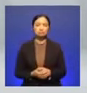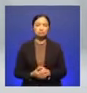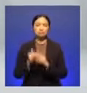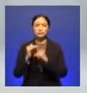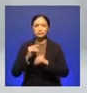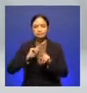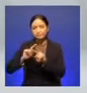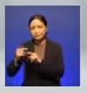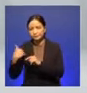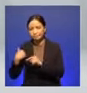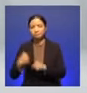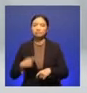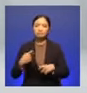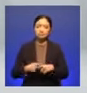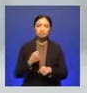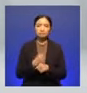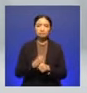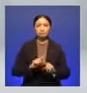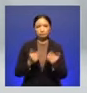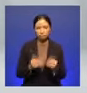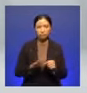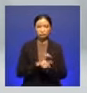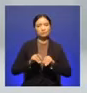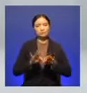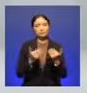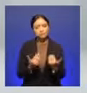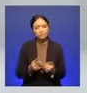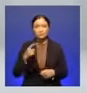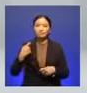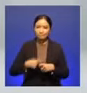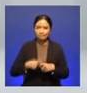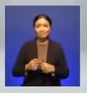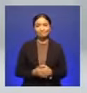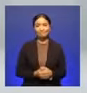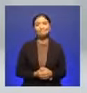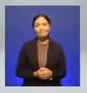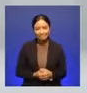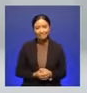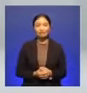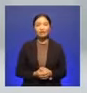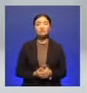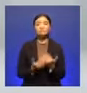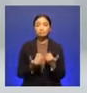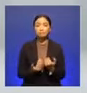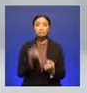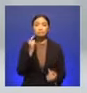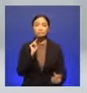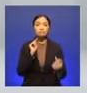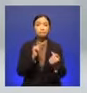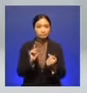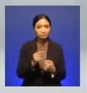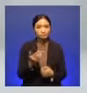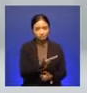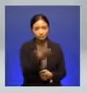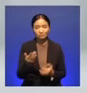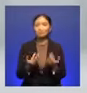จำกัดต่างๆของเรือนจำโดยเฉพาะในช่วงสถานการณ์แบบนี้ค่ะถ้าเช่นนั้นเราคงต้องเข้าสู่ในช่วงที่หลาย